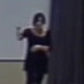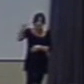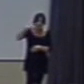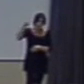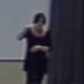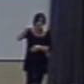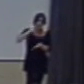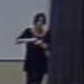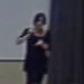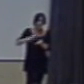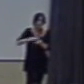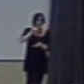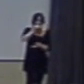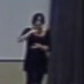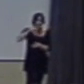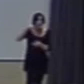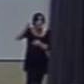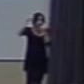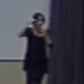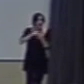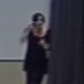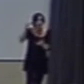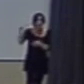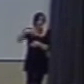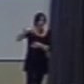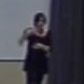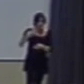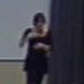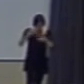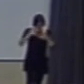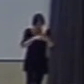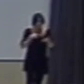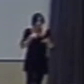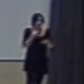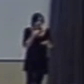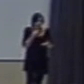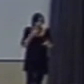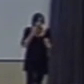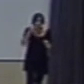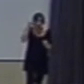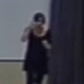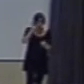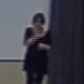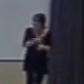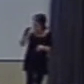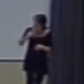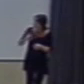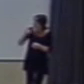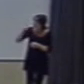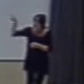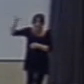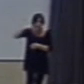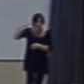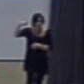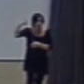gas lacrimogen. No? Va tuitejar aquesta foto. Això no és, o sigui, és una parida, aquesta foto, però et demostra que està allà, que té problemes com tothom i que ha de